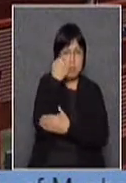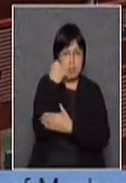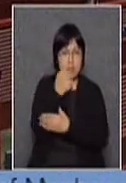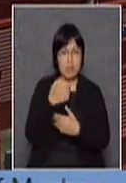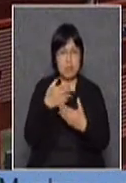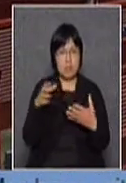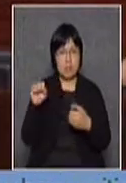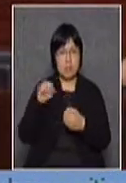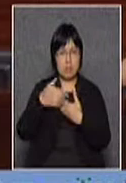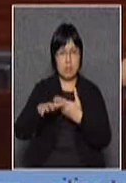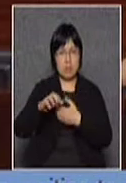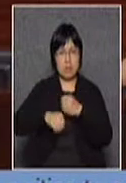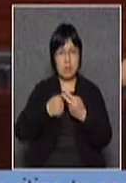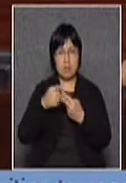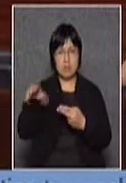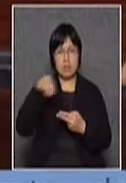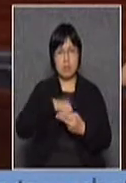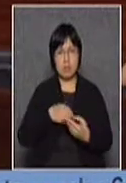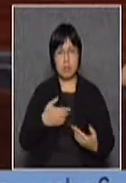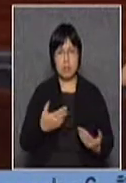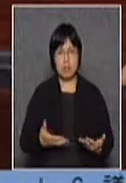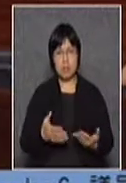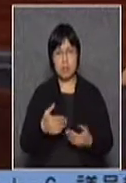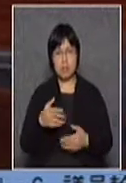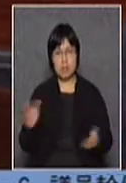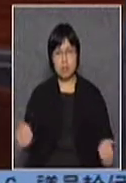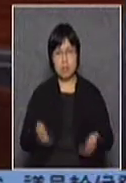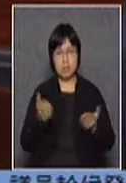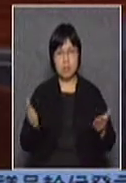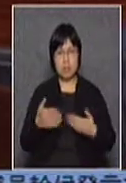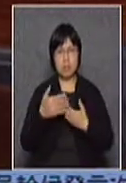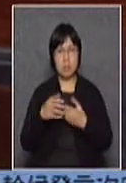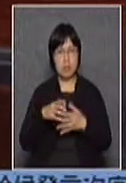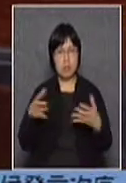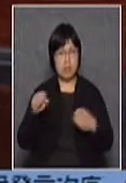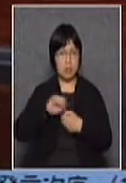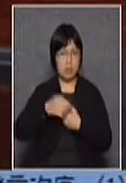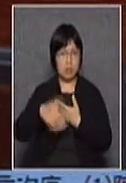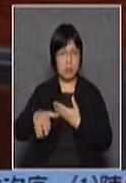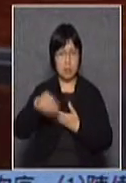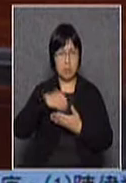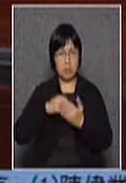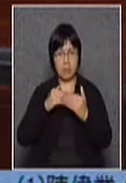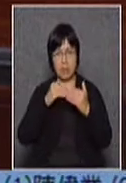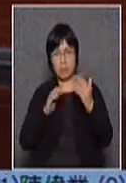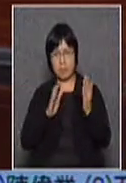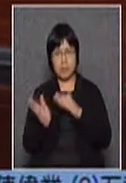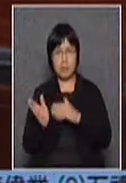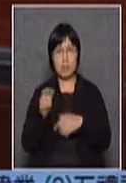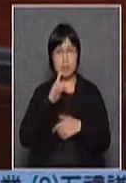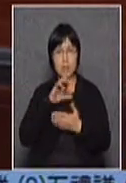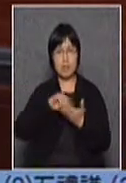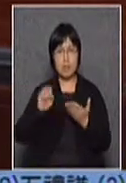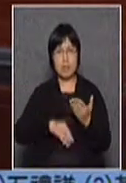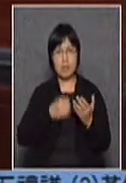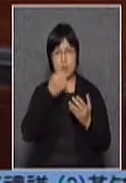入外勞，因為喺現階段倡議抗日輸大外勞咧，係一個階級利益嘅傾斜，係一個剝奪本